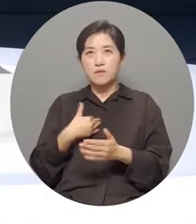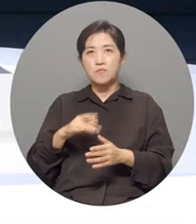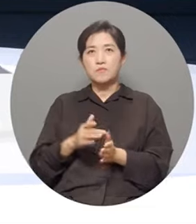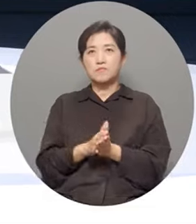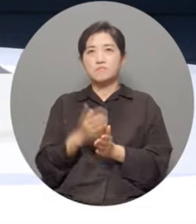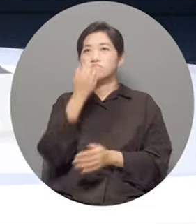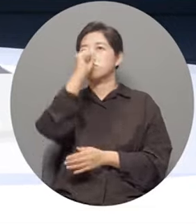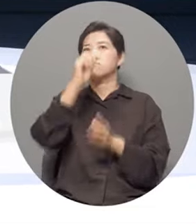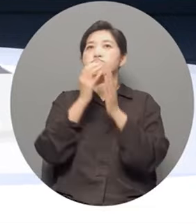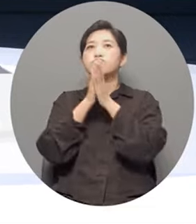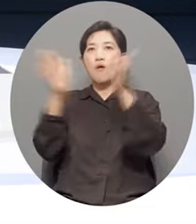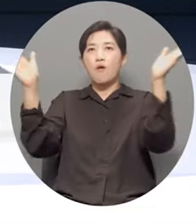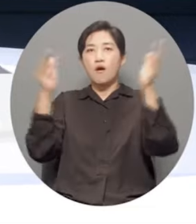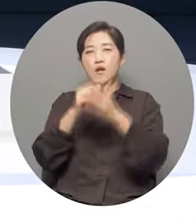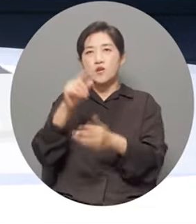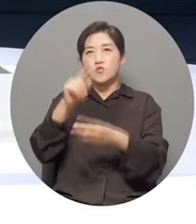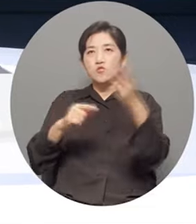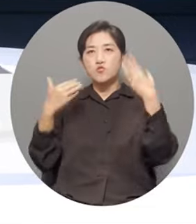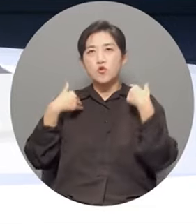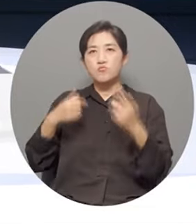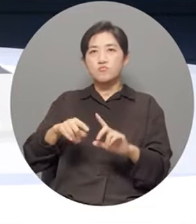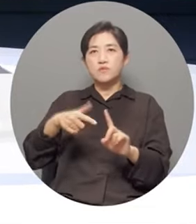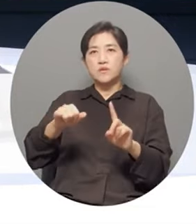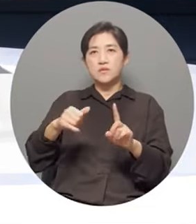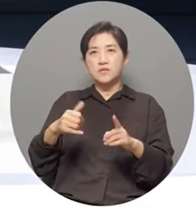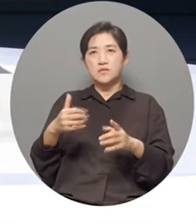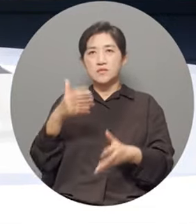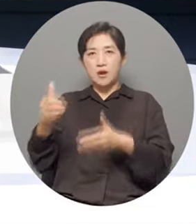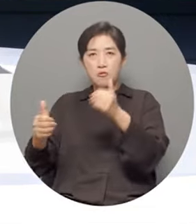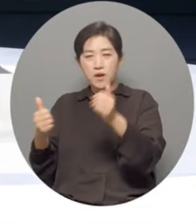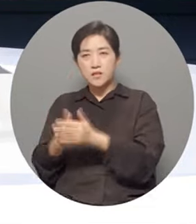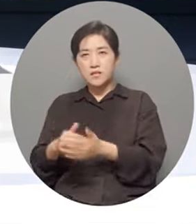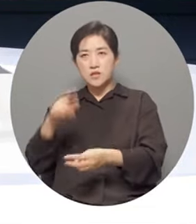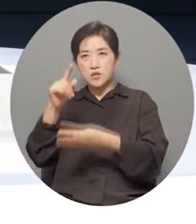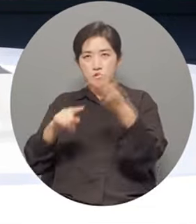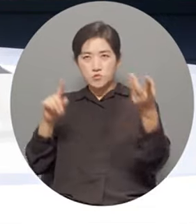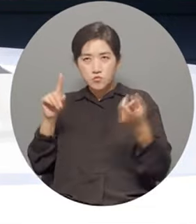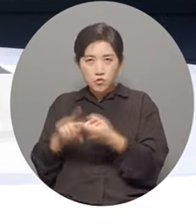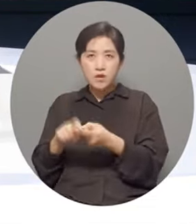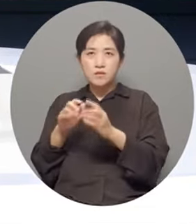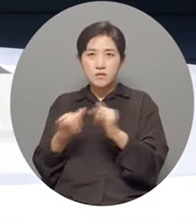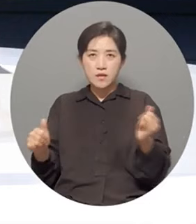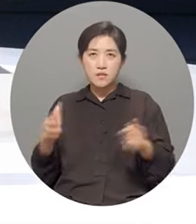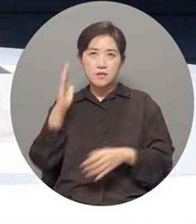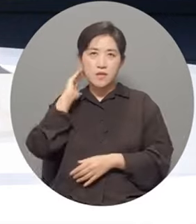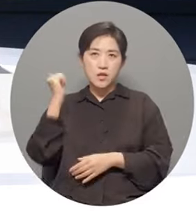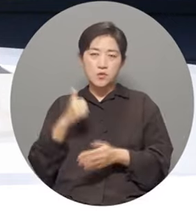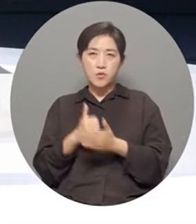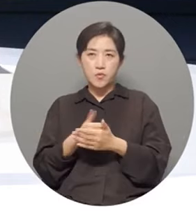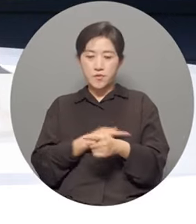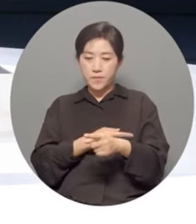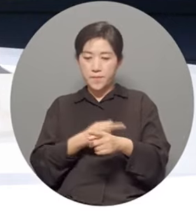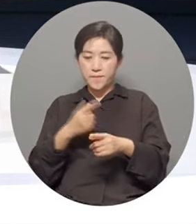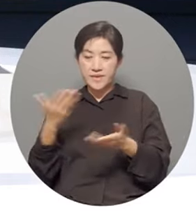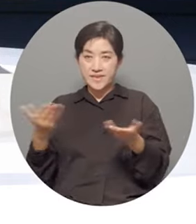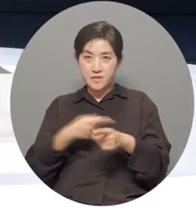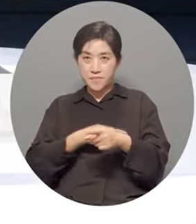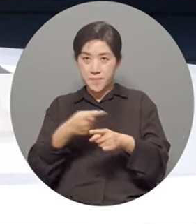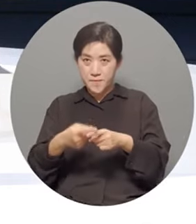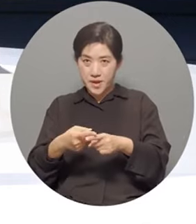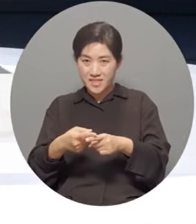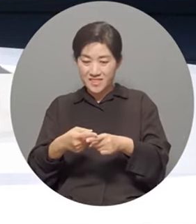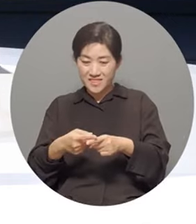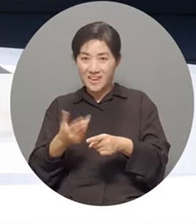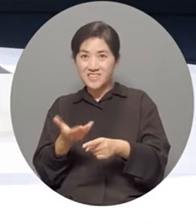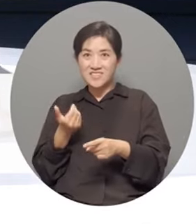선언했습니다 윤성열 정부 1기 내각의 장관들 친유 핵심으로 불렸던 이들이 대통령 임기 반환점 돌기